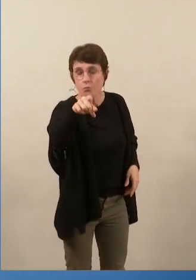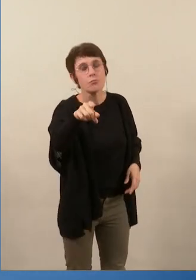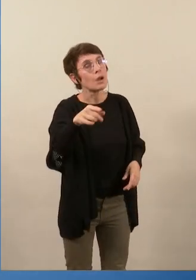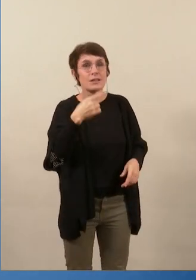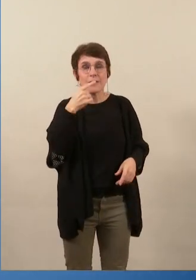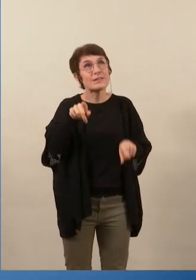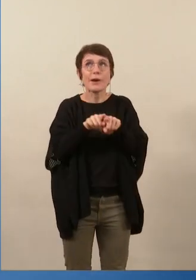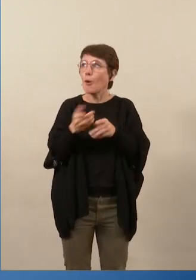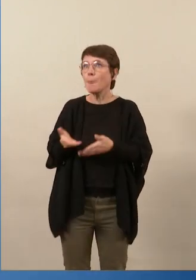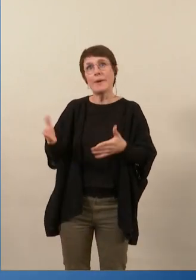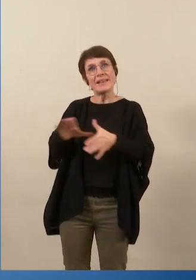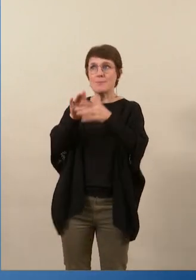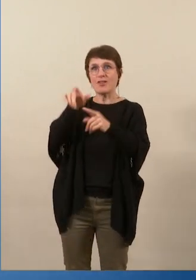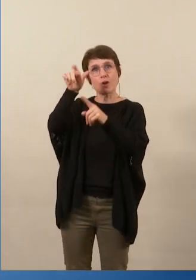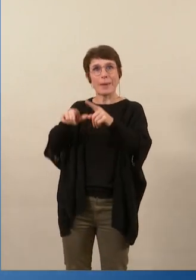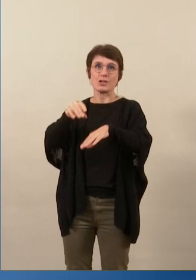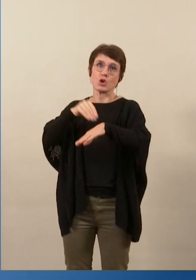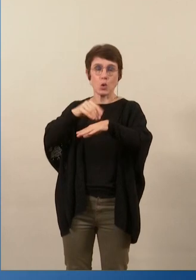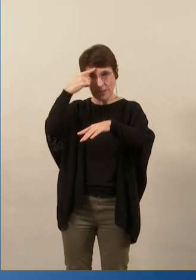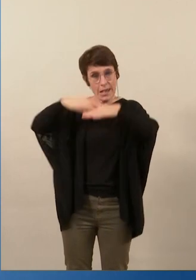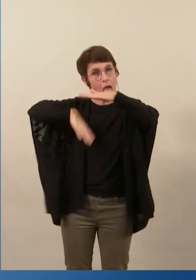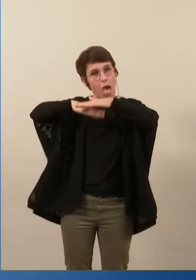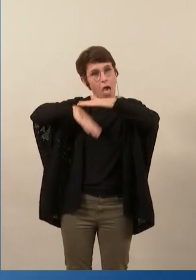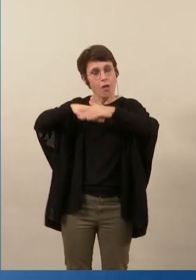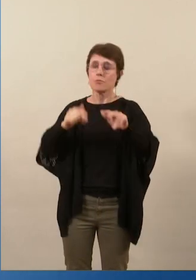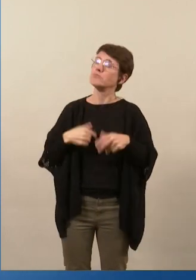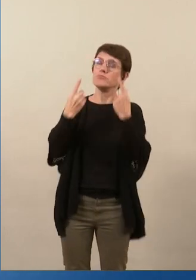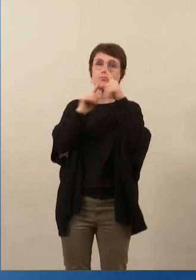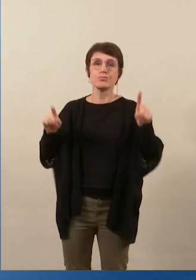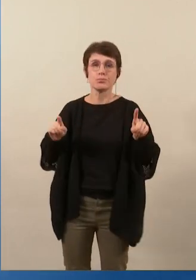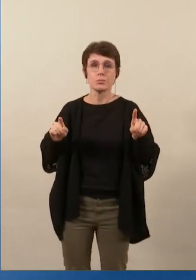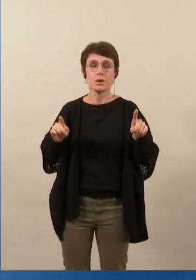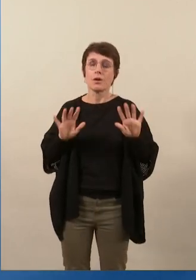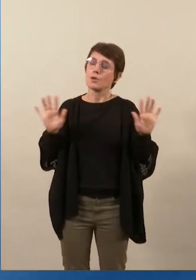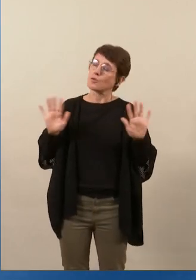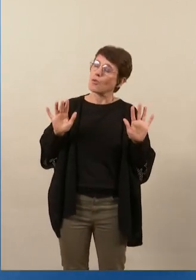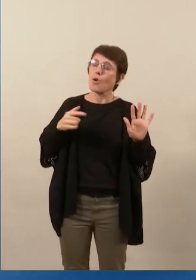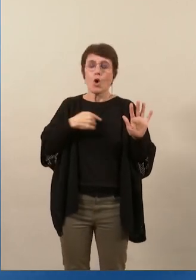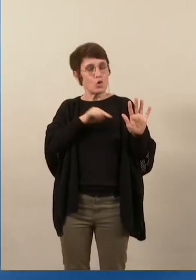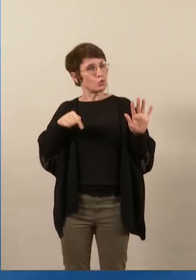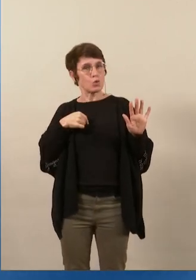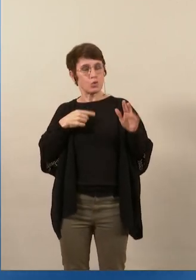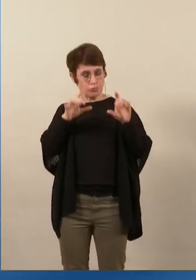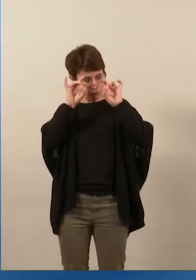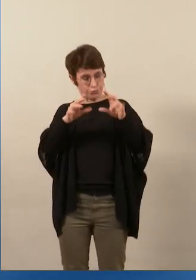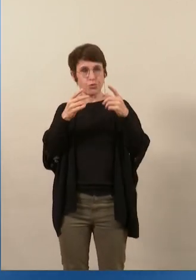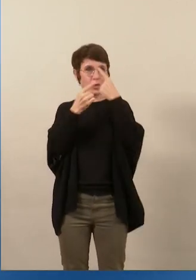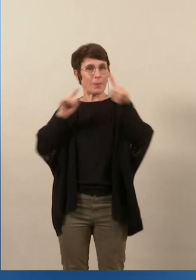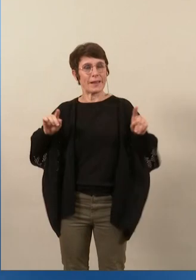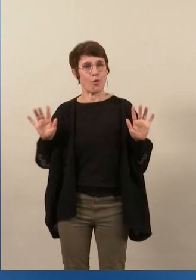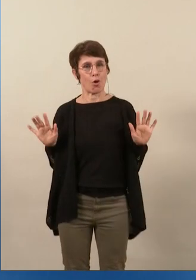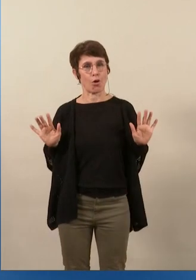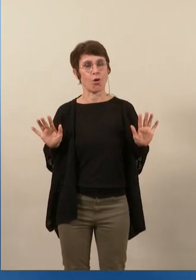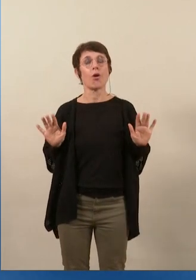d'intelligence d'un conseil municipal on ne vous euh on ne vous donne pas cette cette autorité là non plus